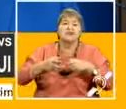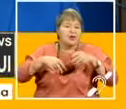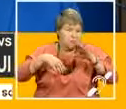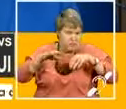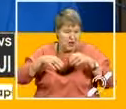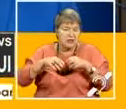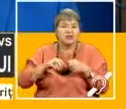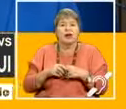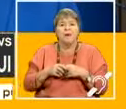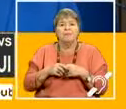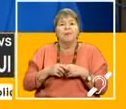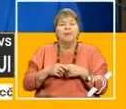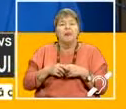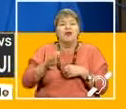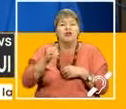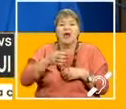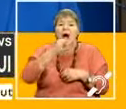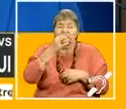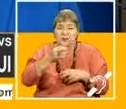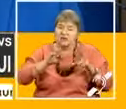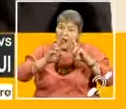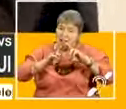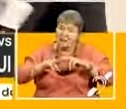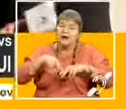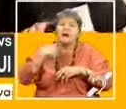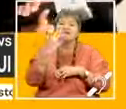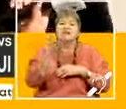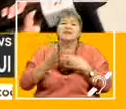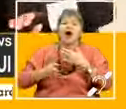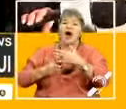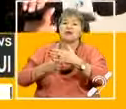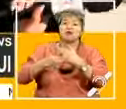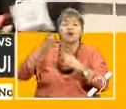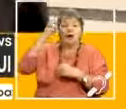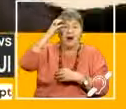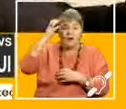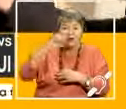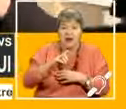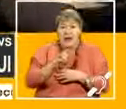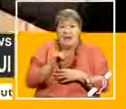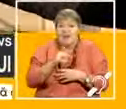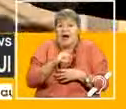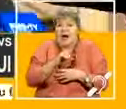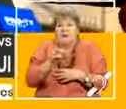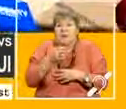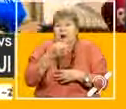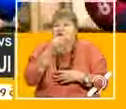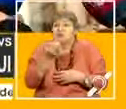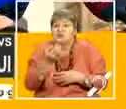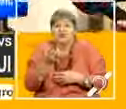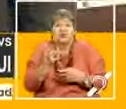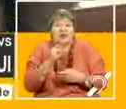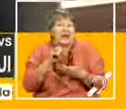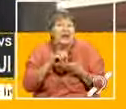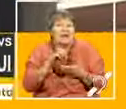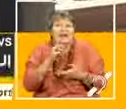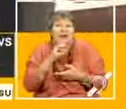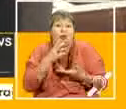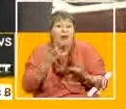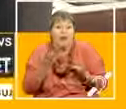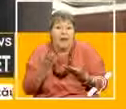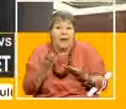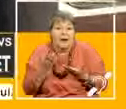depusă și a declarat că va rămâne să ajute guvernarea, însă nu a precizat în ce rol. După ce și-a